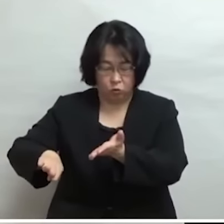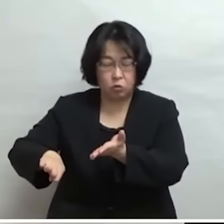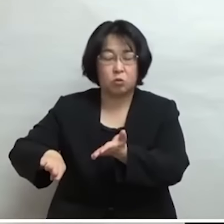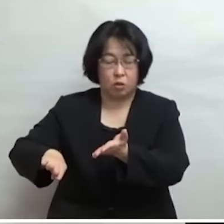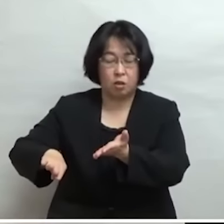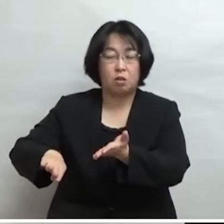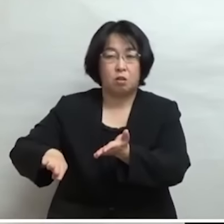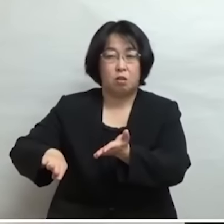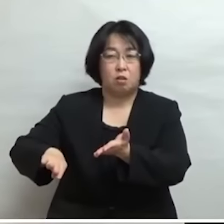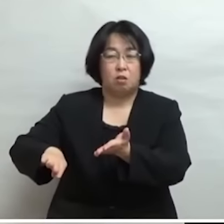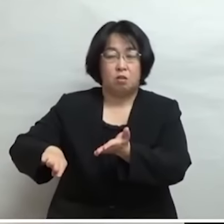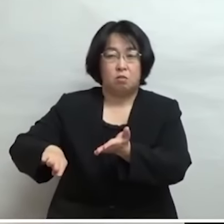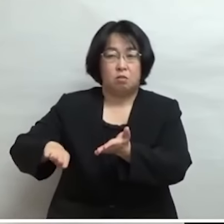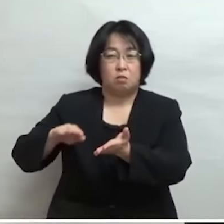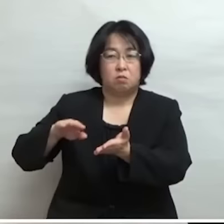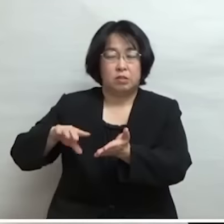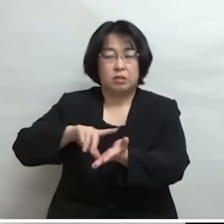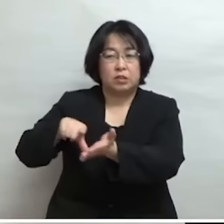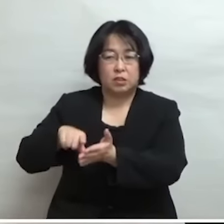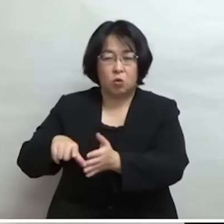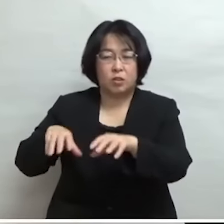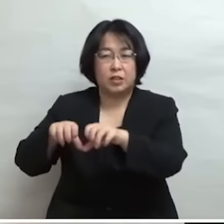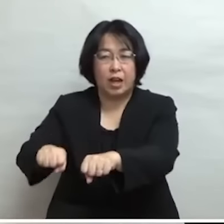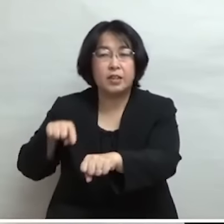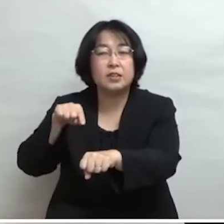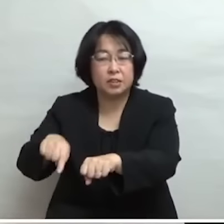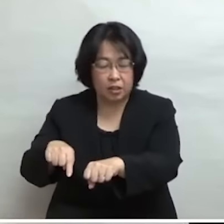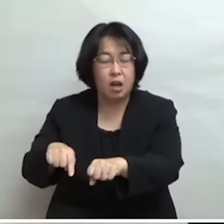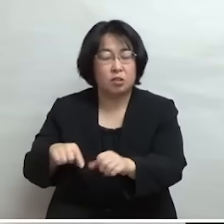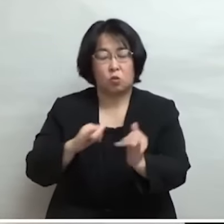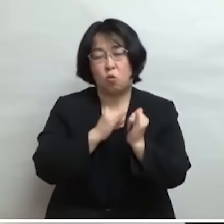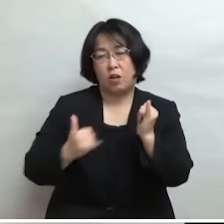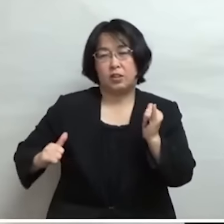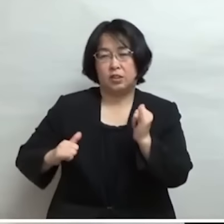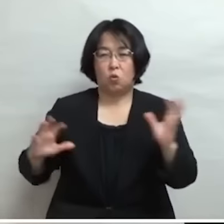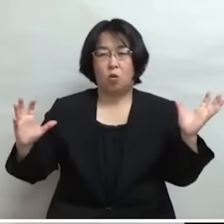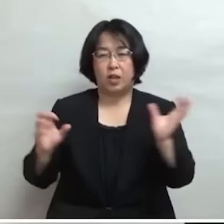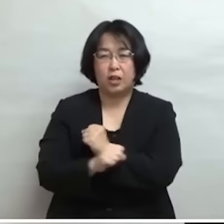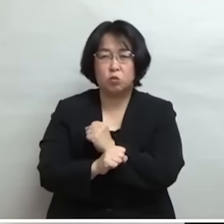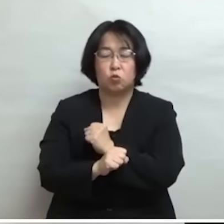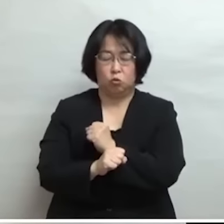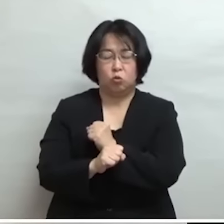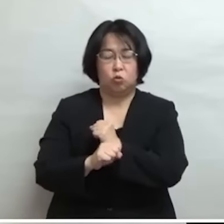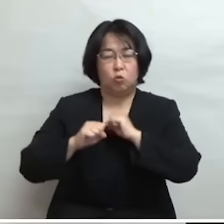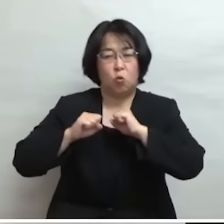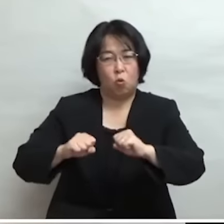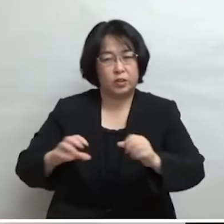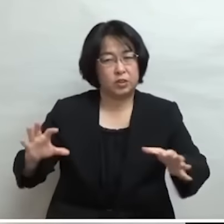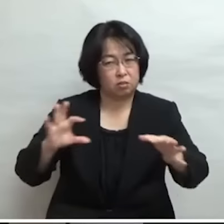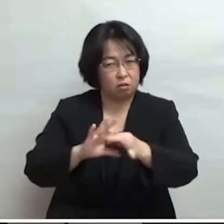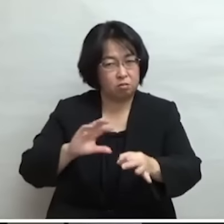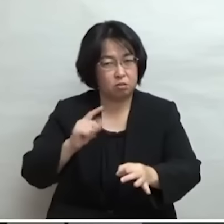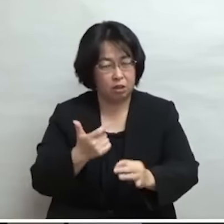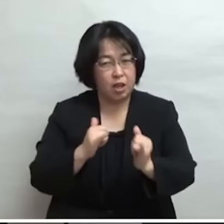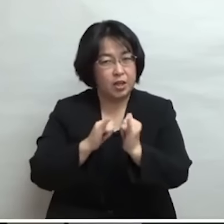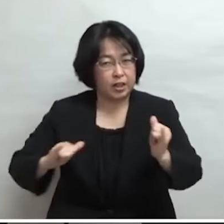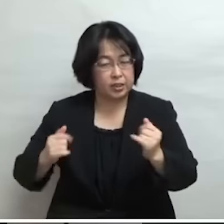植民地支配した、当時の歴史を消す行為に、つながるのではないかとか、歴史修正